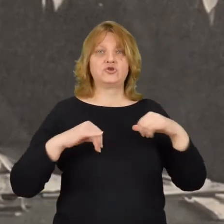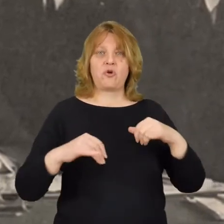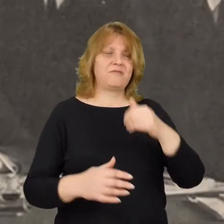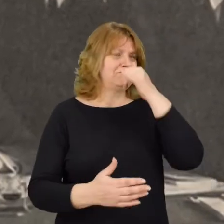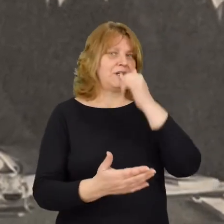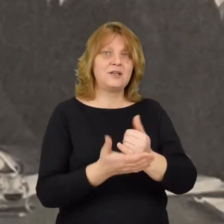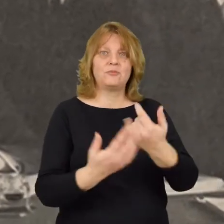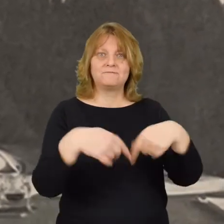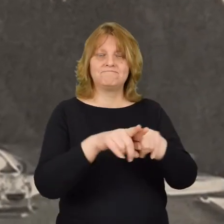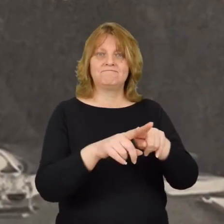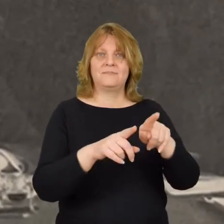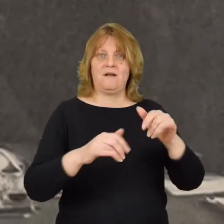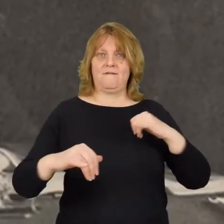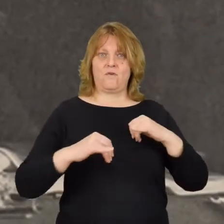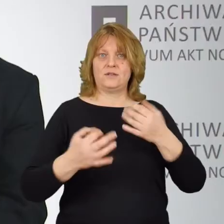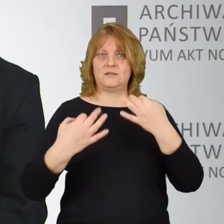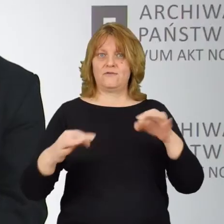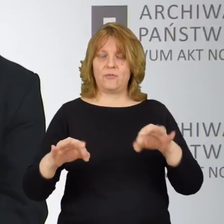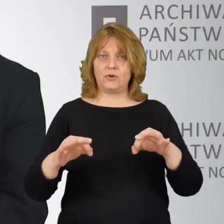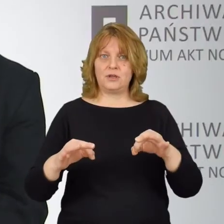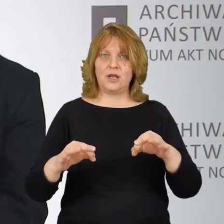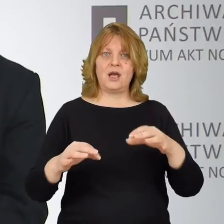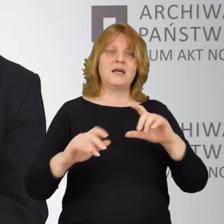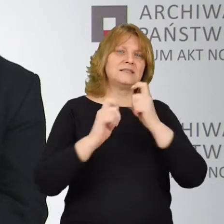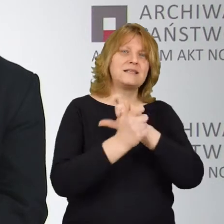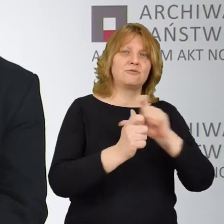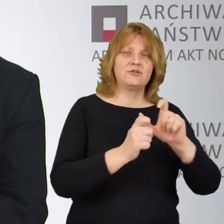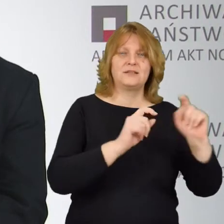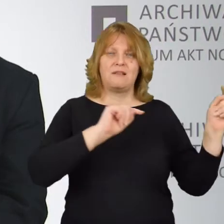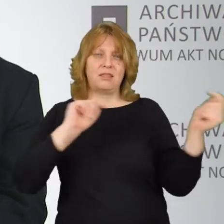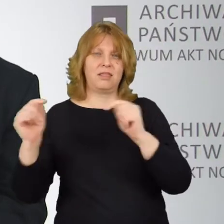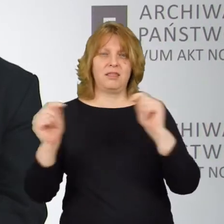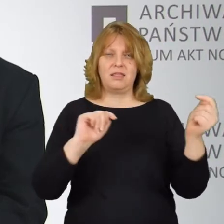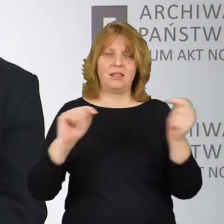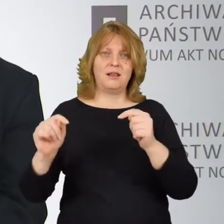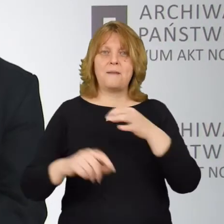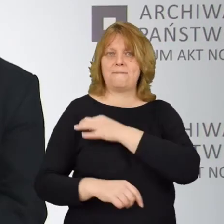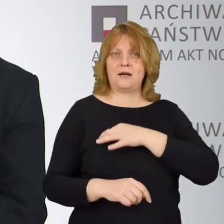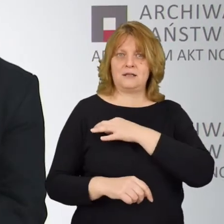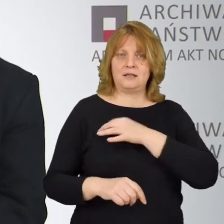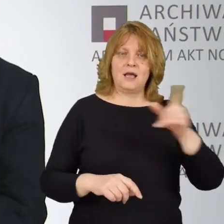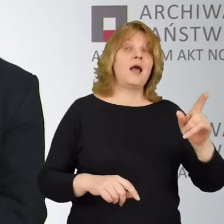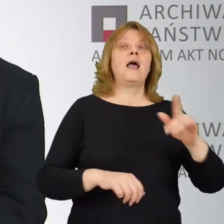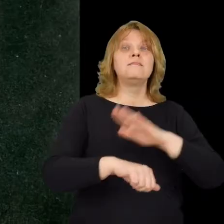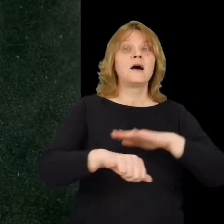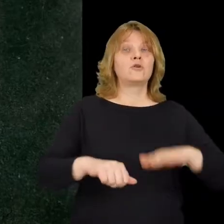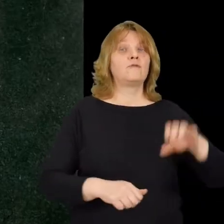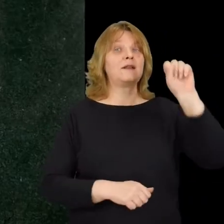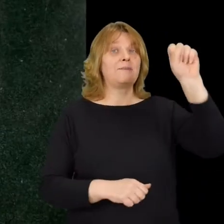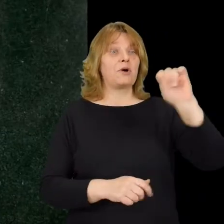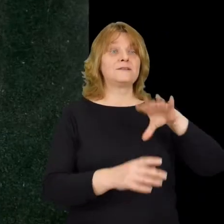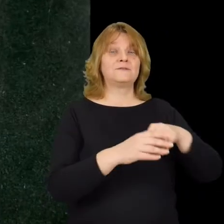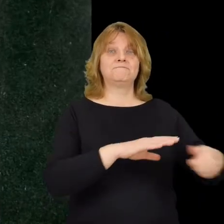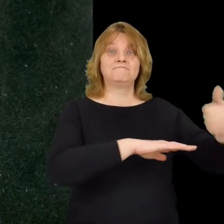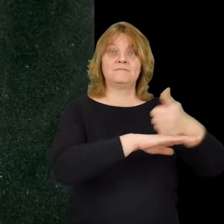nie pełni swojej władzy swobodnie. Są przepychanki partyjne. Narodowa demokracja z Romanem